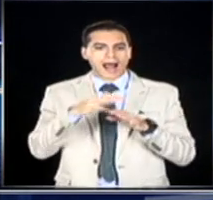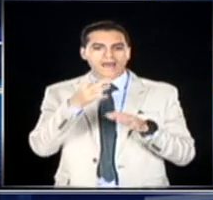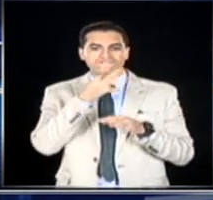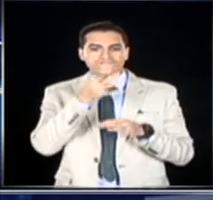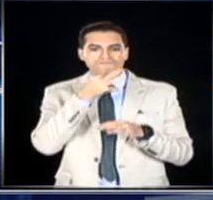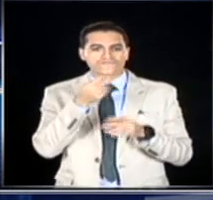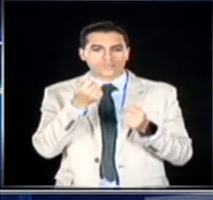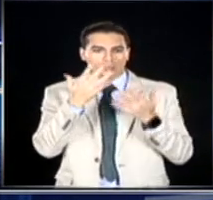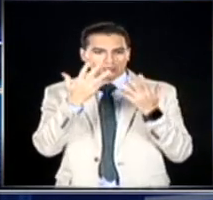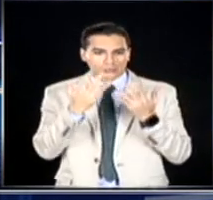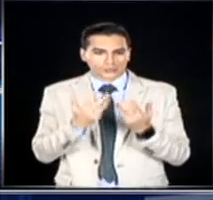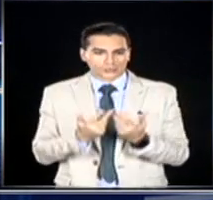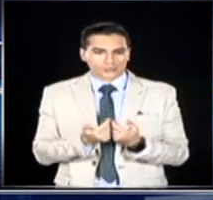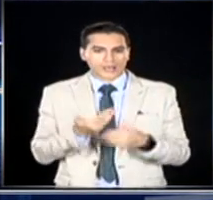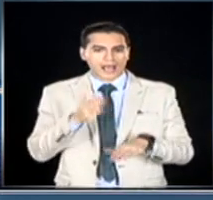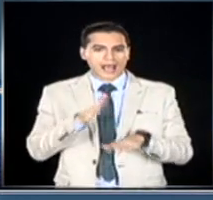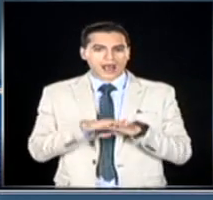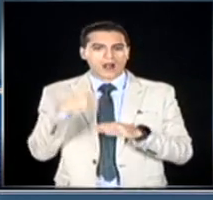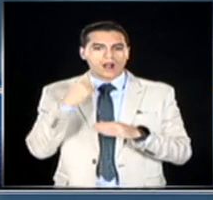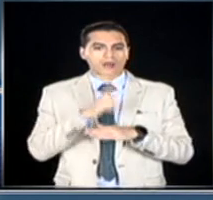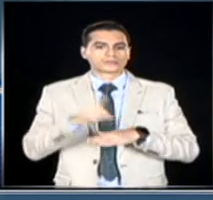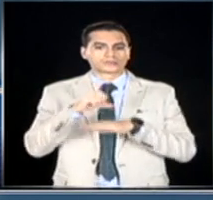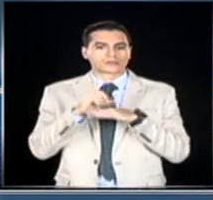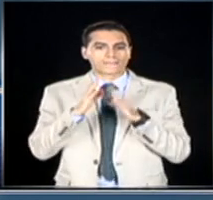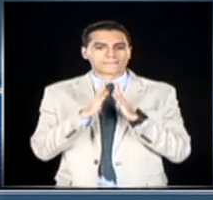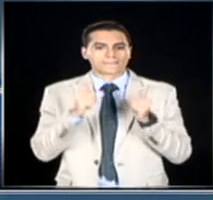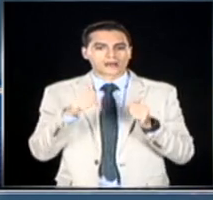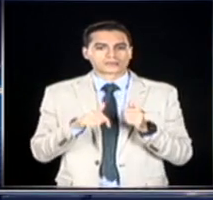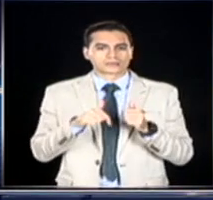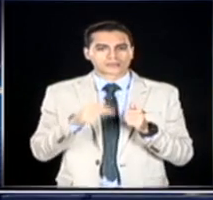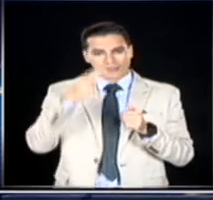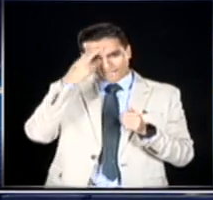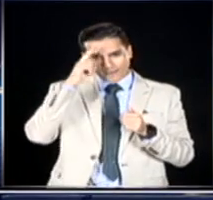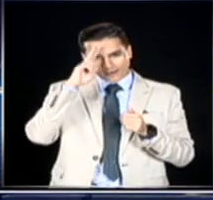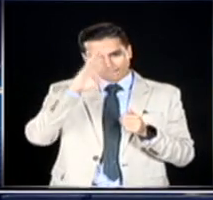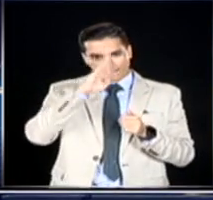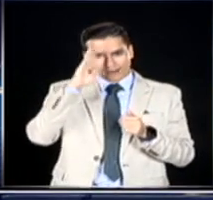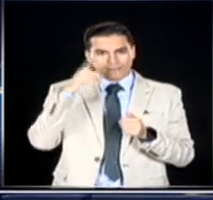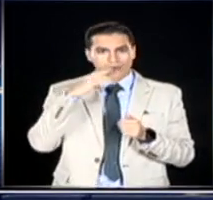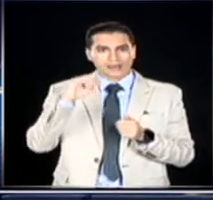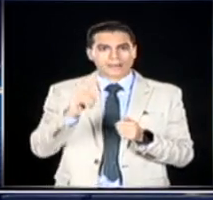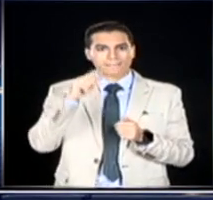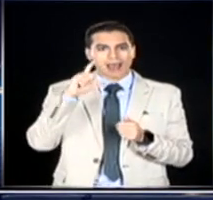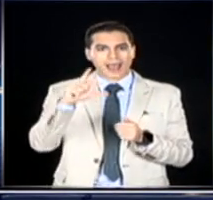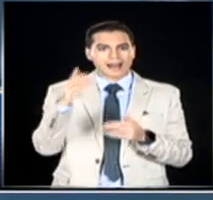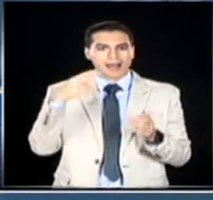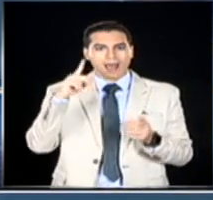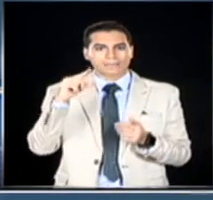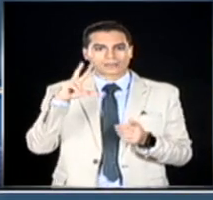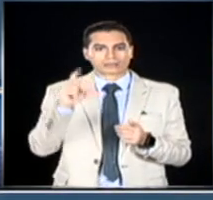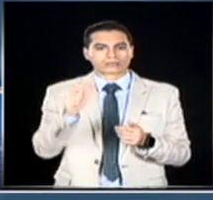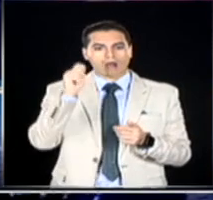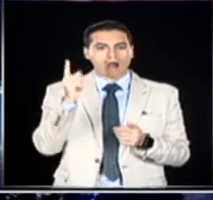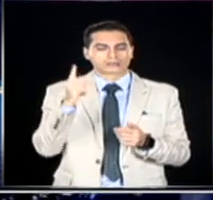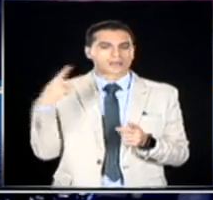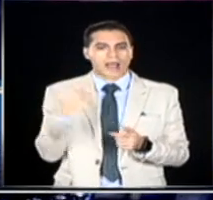رؤساء مصر في الشرق الأوسط، فمن هو؟ جمال عبد الناصر. جمال عبد الناصر الهدف الأول،